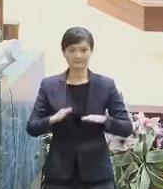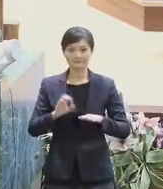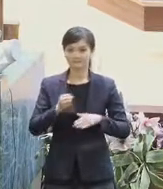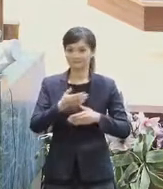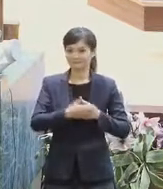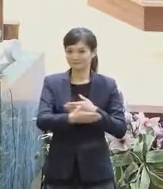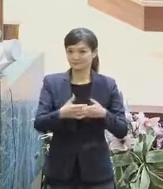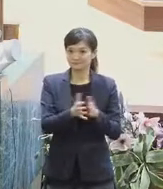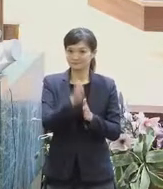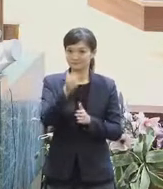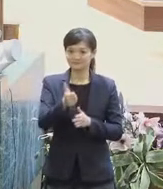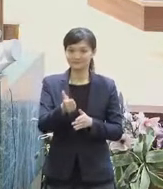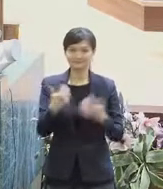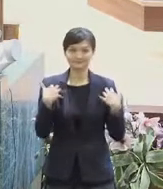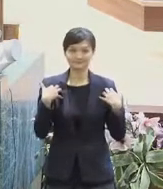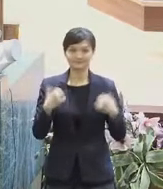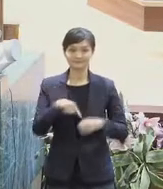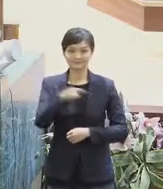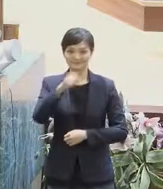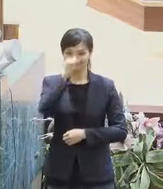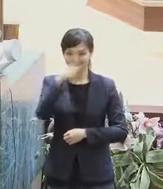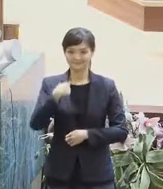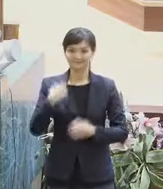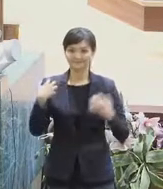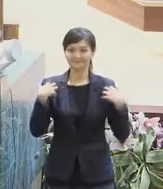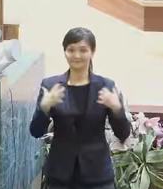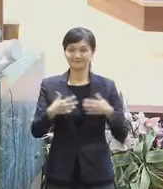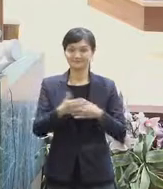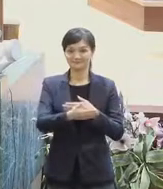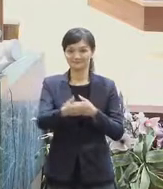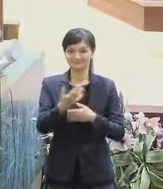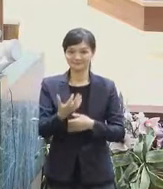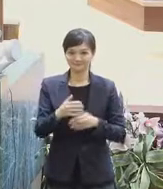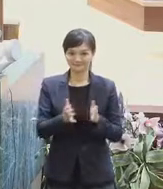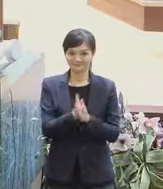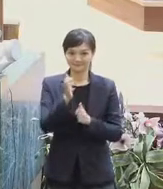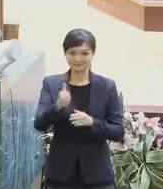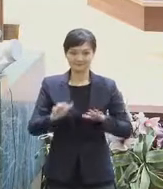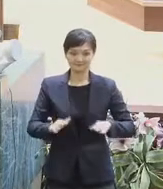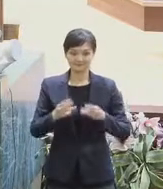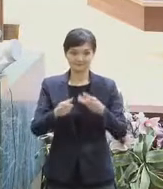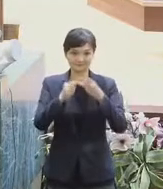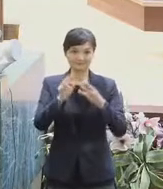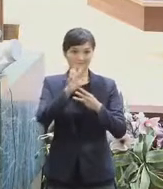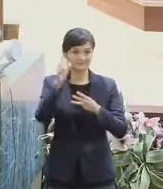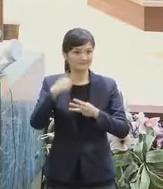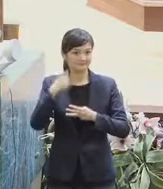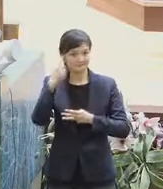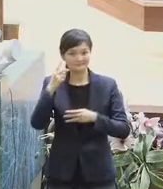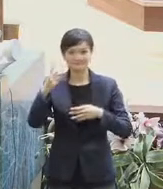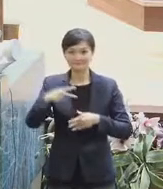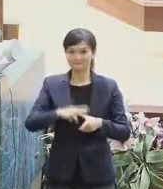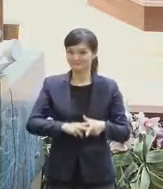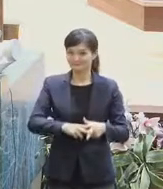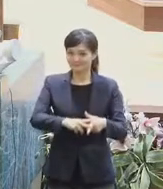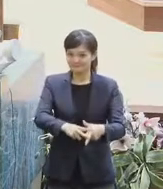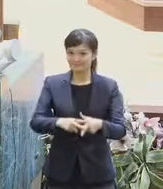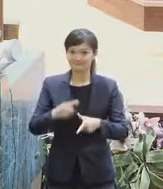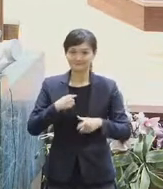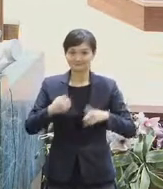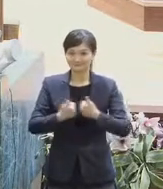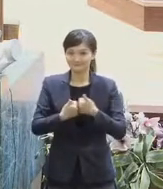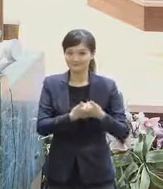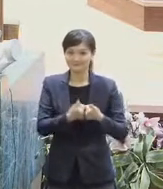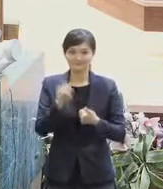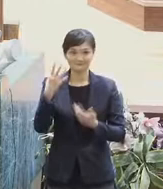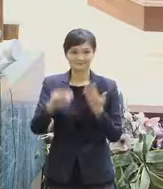行。 大家好，我是义成组长哲福。那虽然今天已经是第三天了，还是想要跟大家再次介绍一下我们 Summit 的